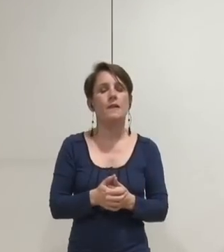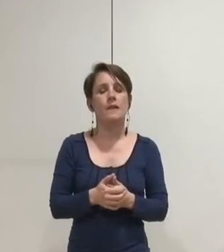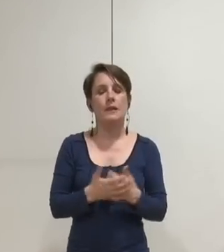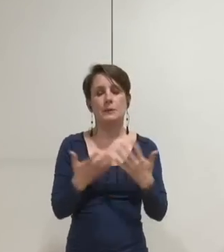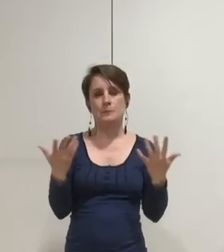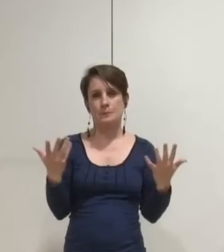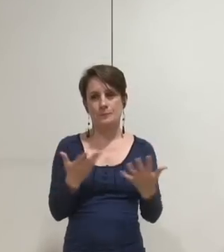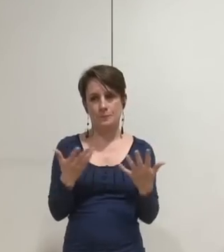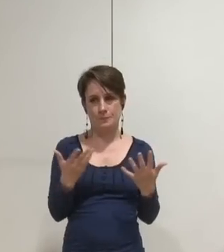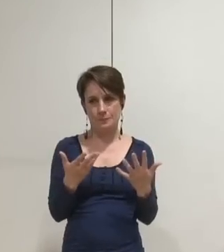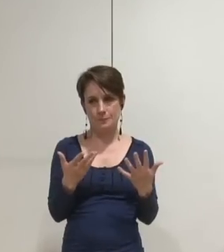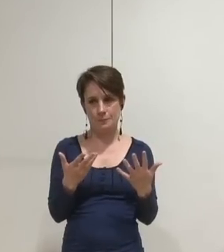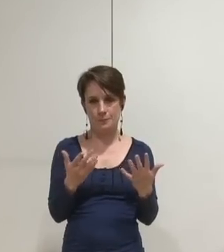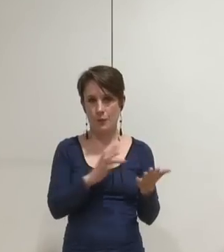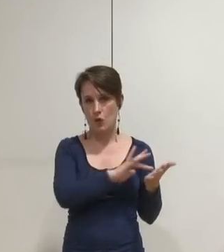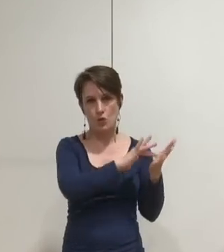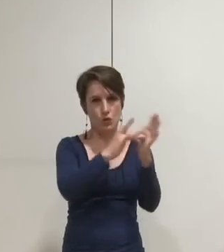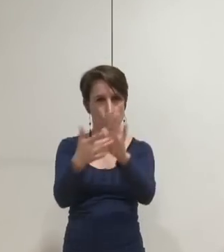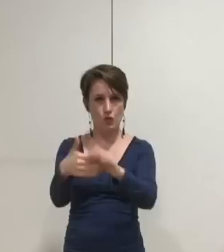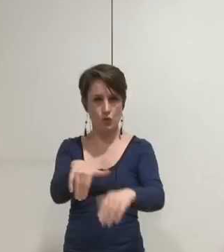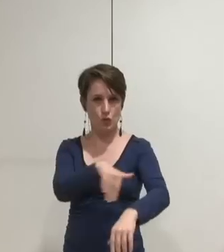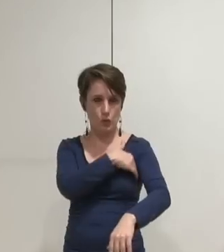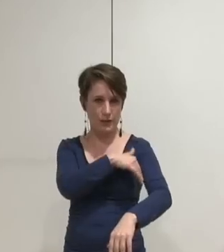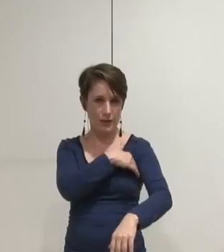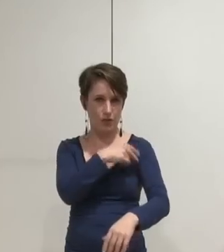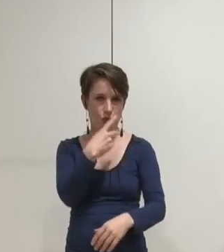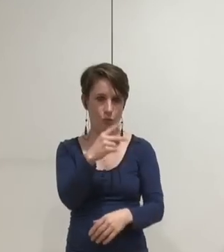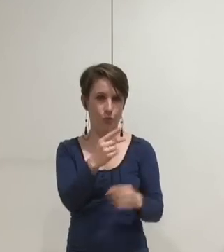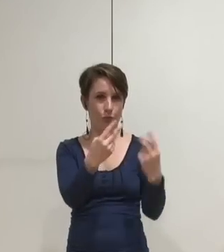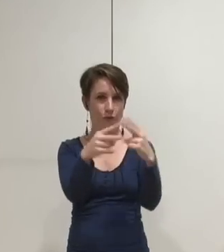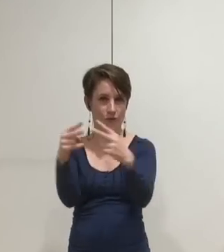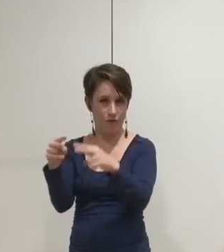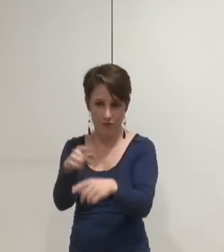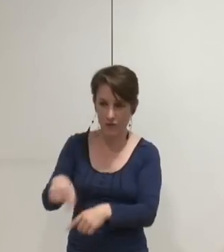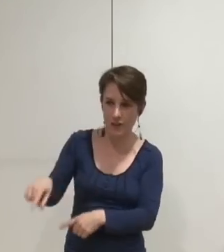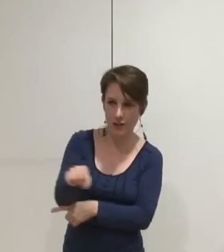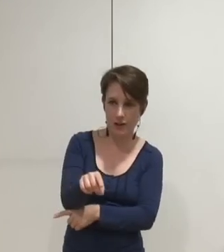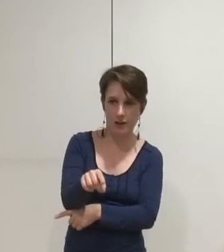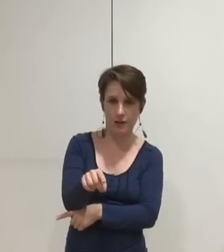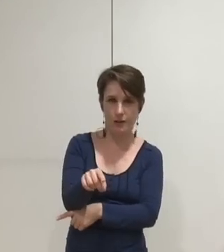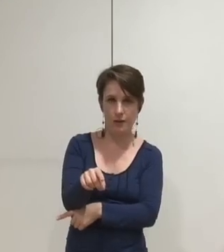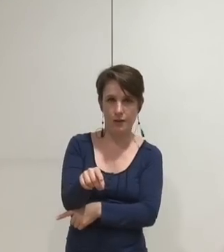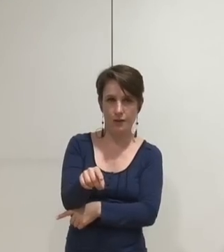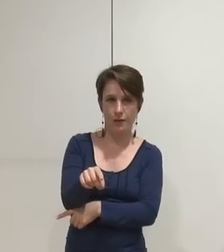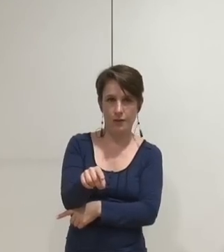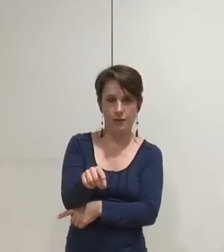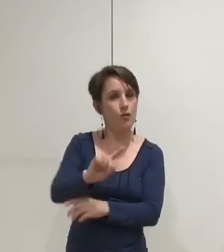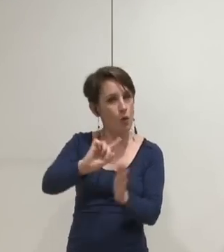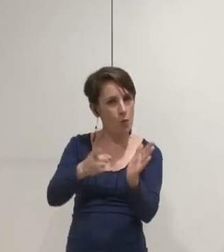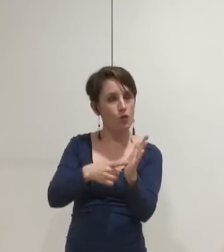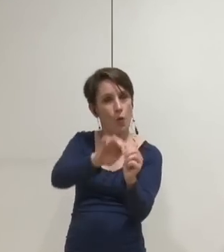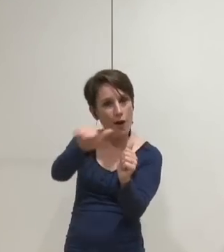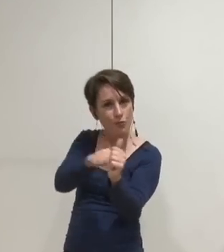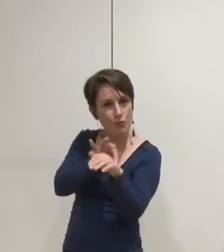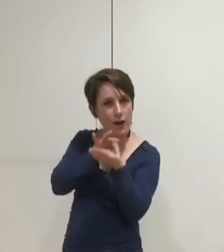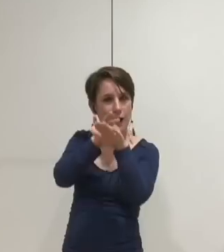que les tous les agents de la collectivité bénéficieront euh des de l'accompagnement de ce